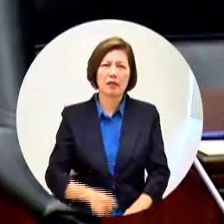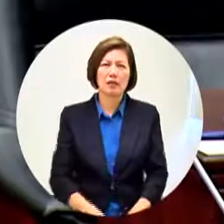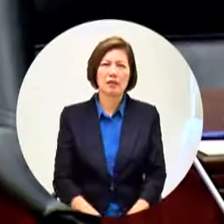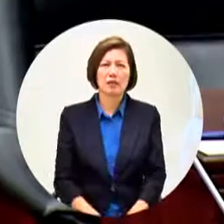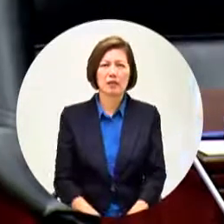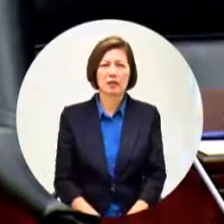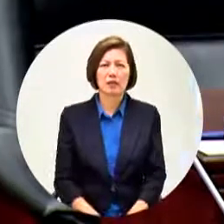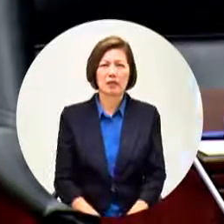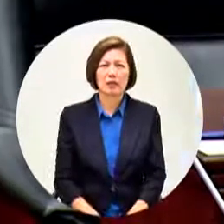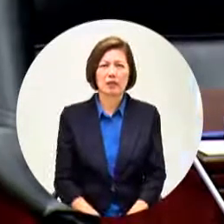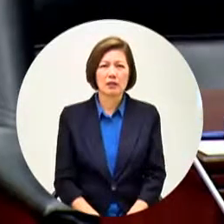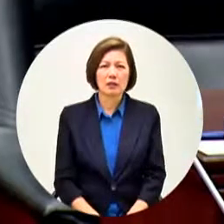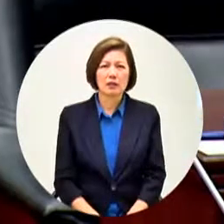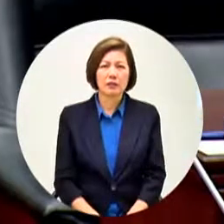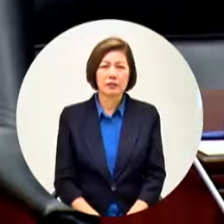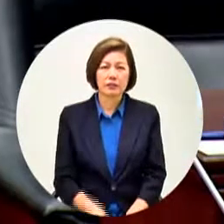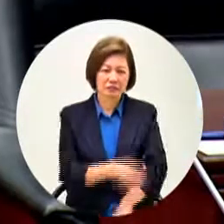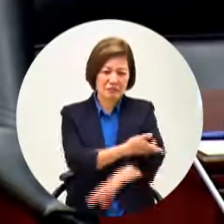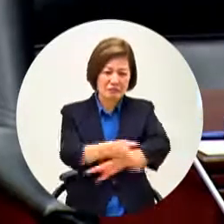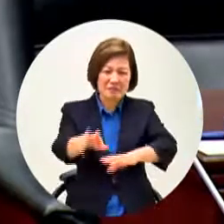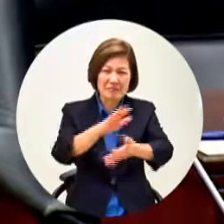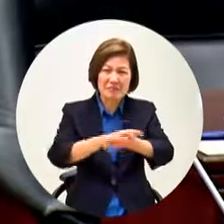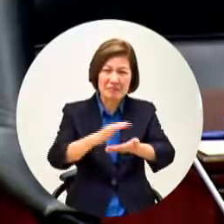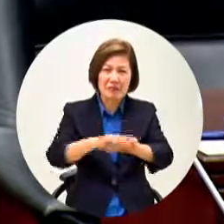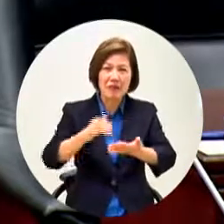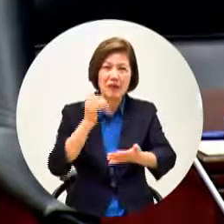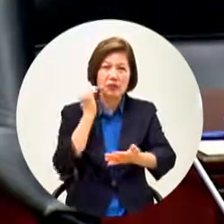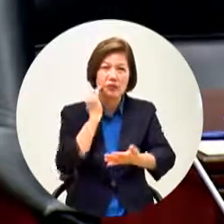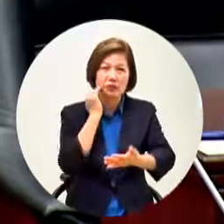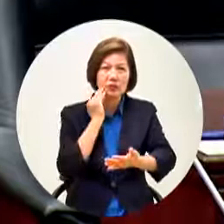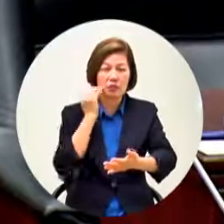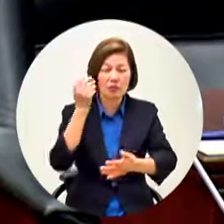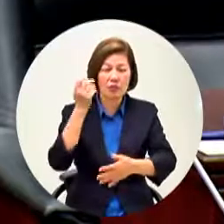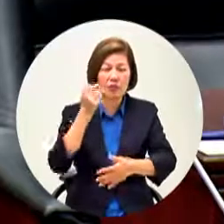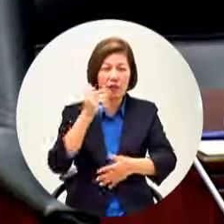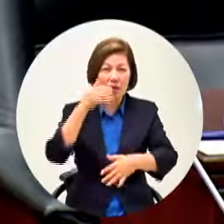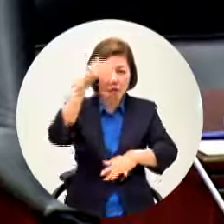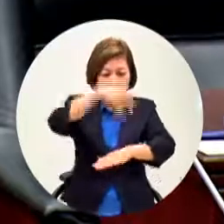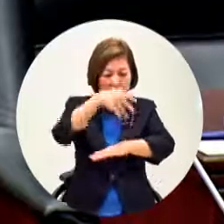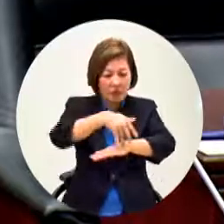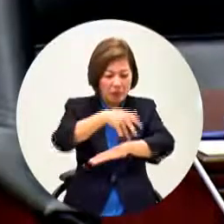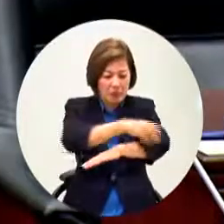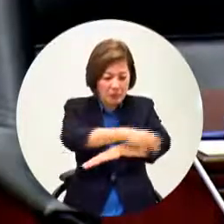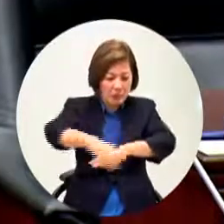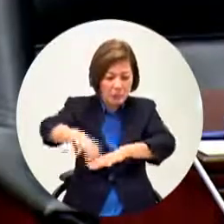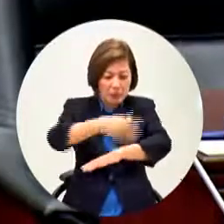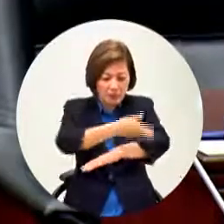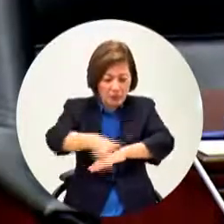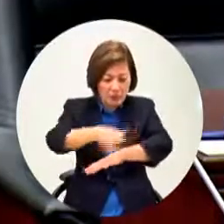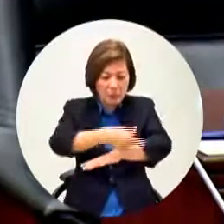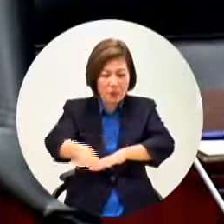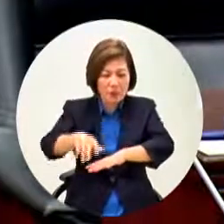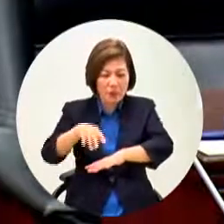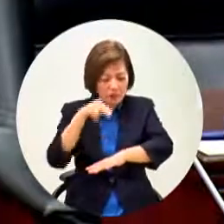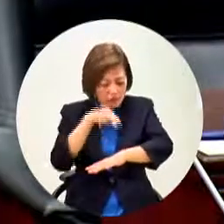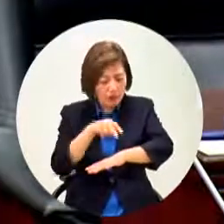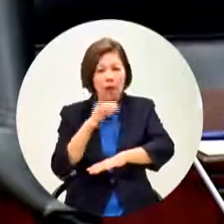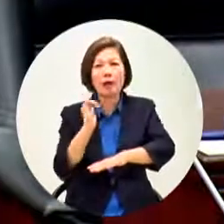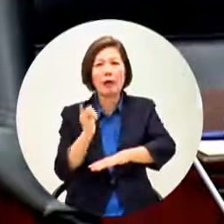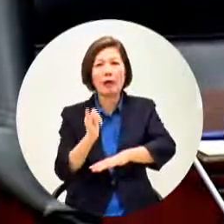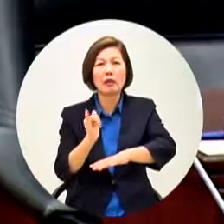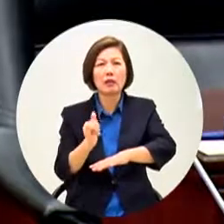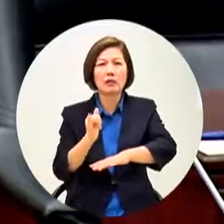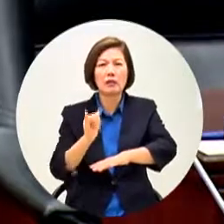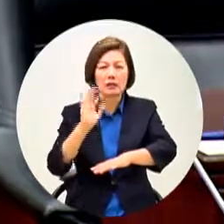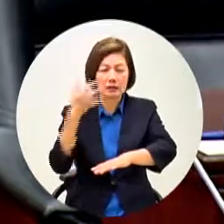啊，你看即排水，伊雨若落压袂到个时阵，咱阁有看到排水孔。你若雨落到个时阵，